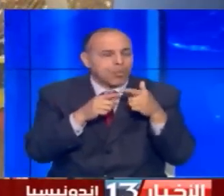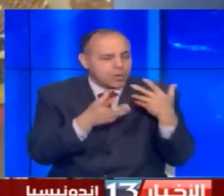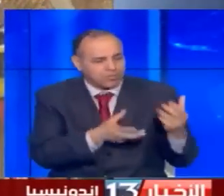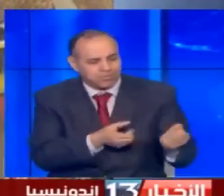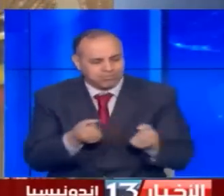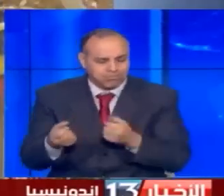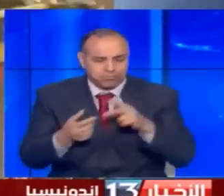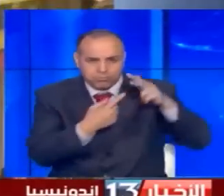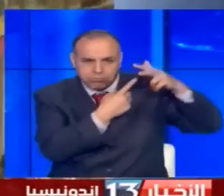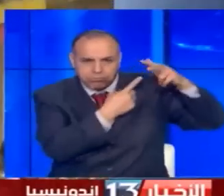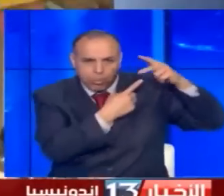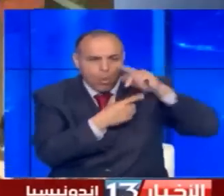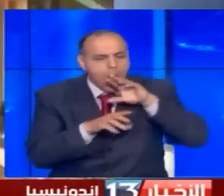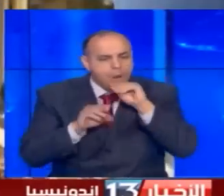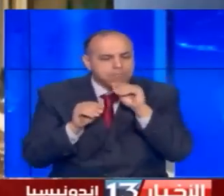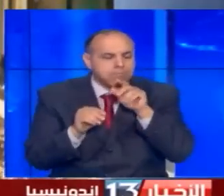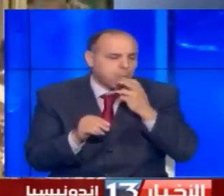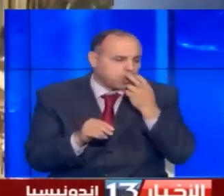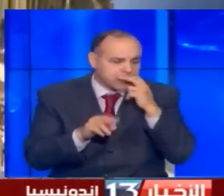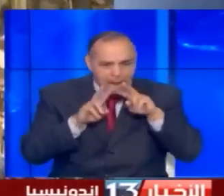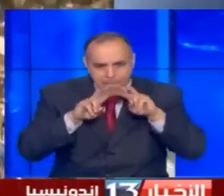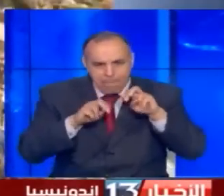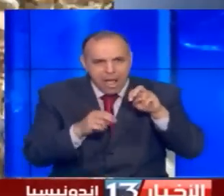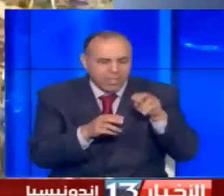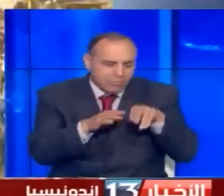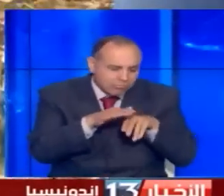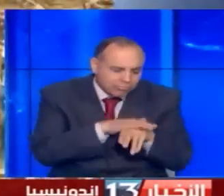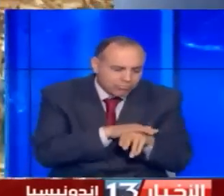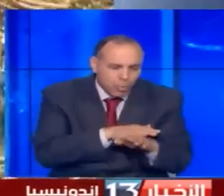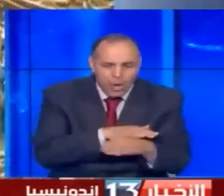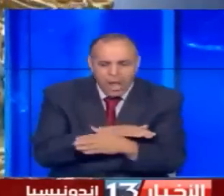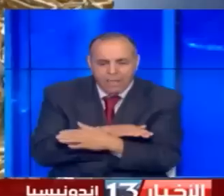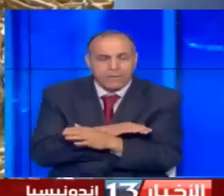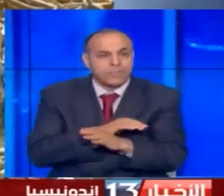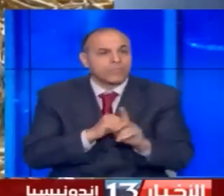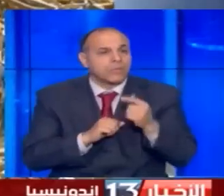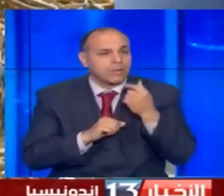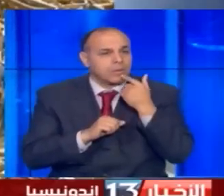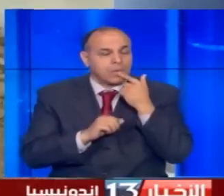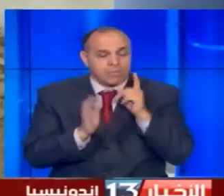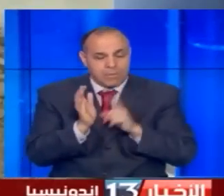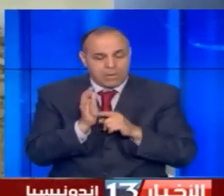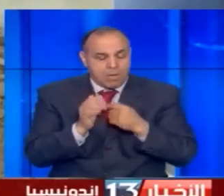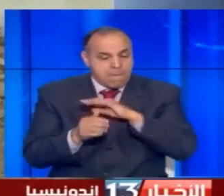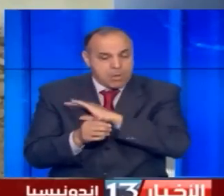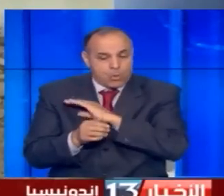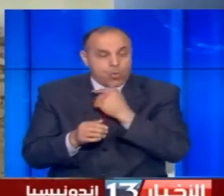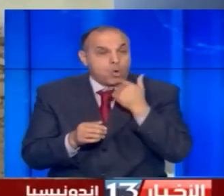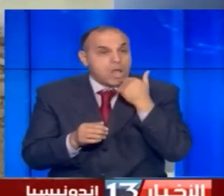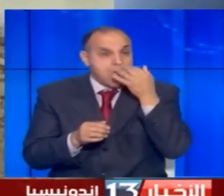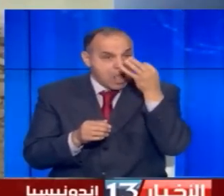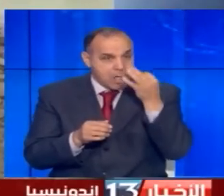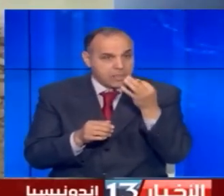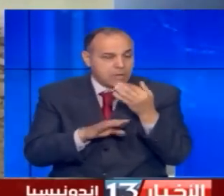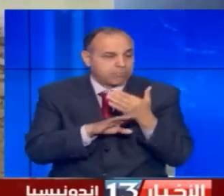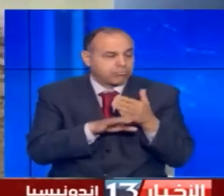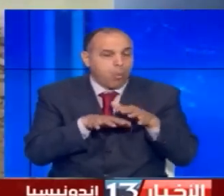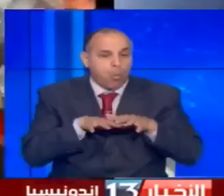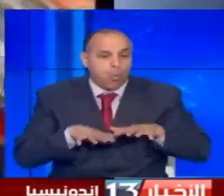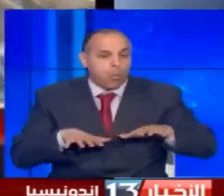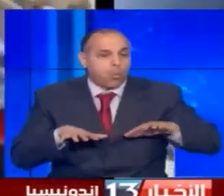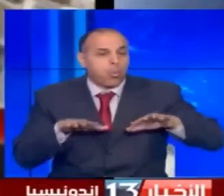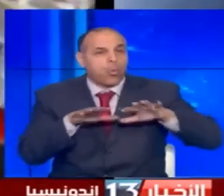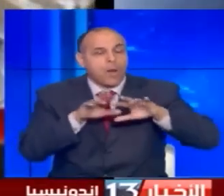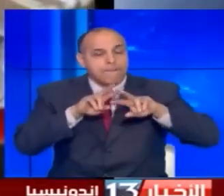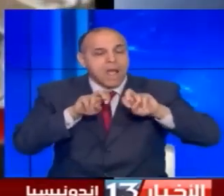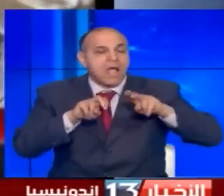الإنقاذ الطائرات والكلاب البوليسية للبحث عن ناجين بطول السواحل. ويؤكد مسؤولون أنه سيتم توسيع منطقة